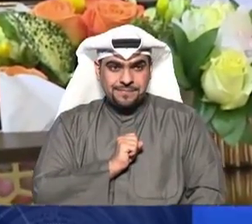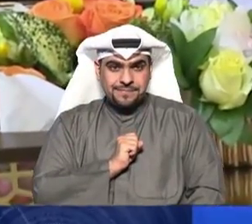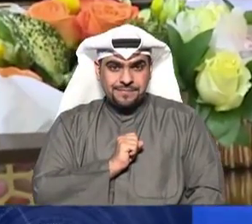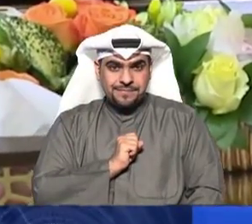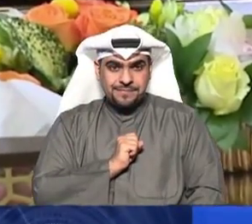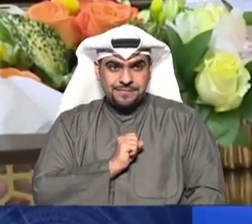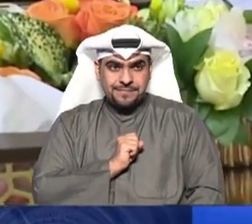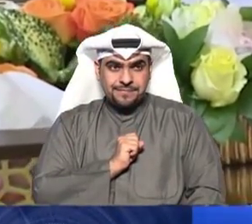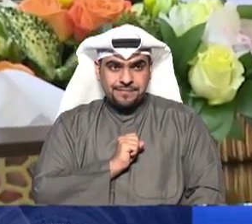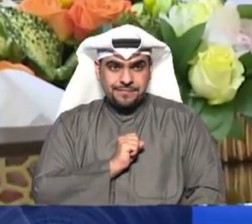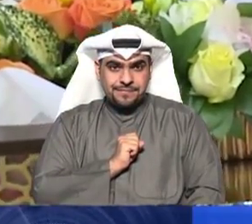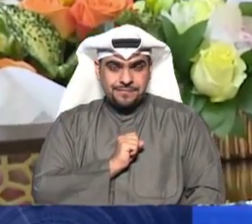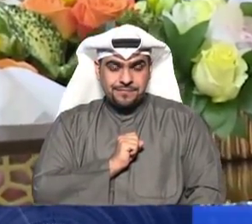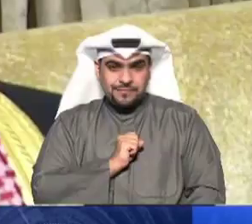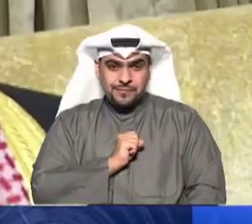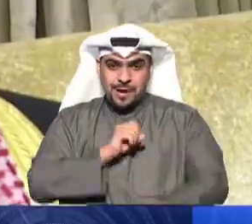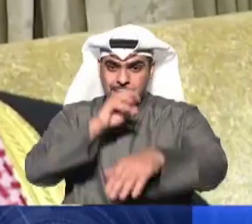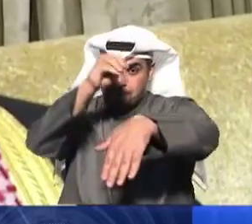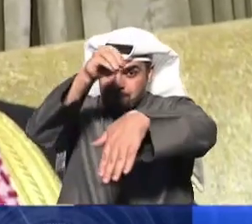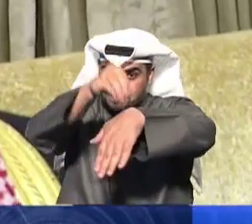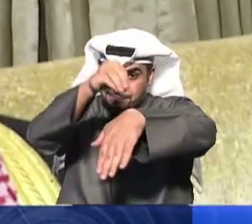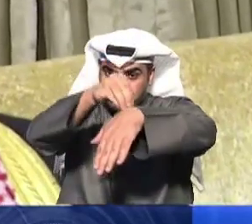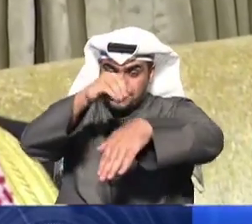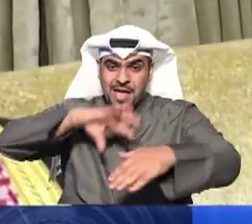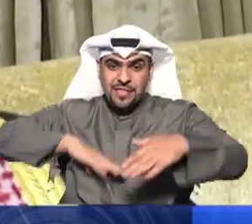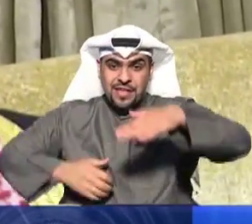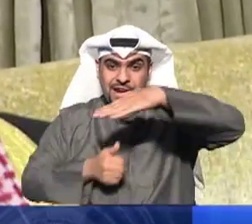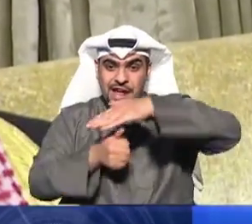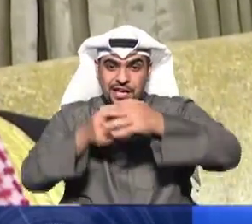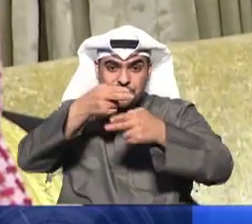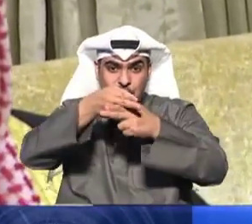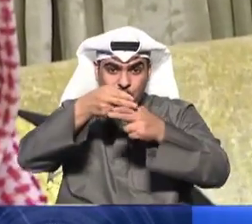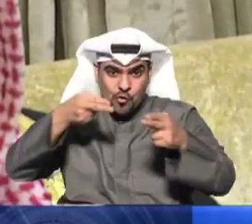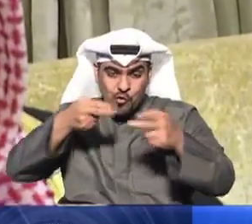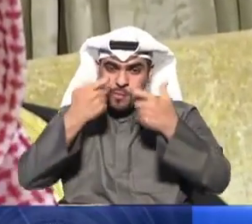وصية رئيس الوزراء لكم تكونوا